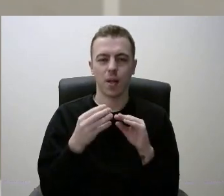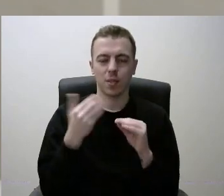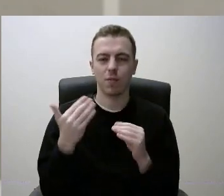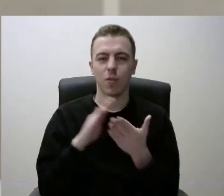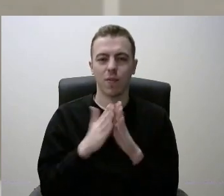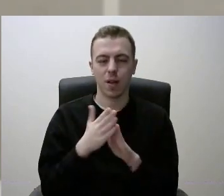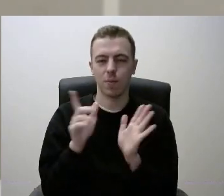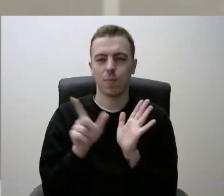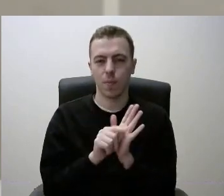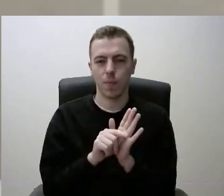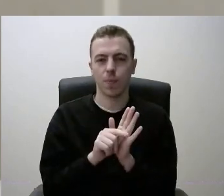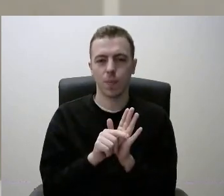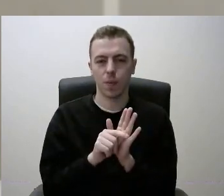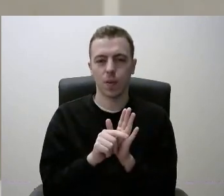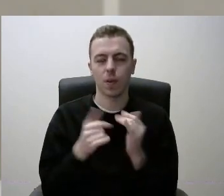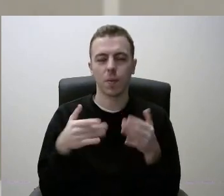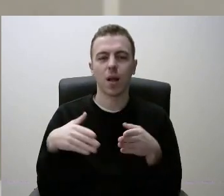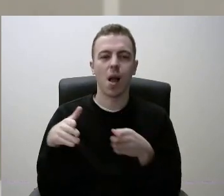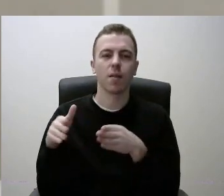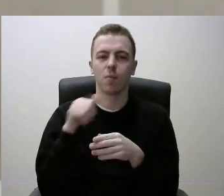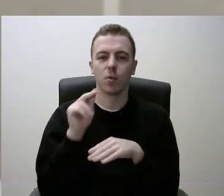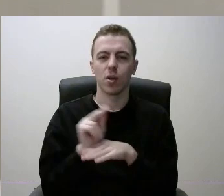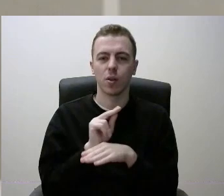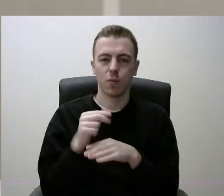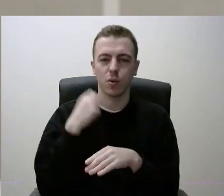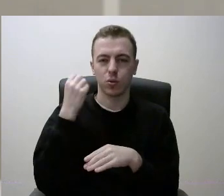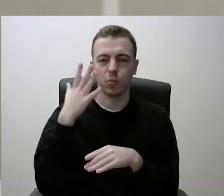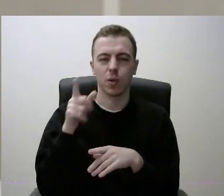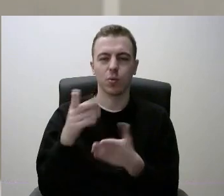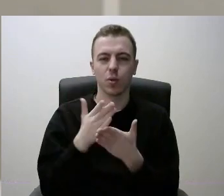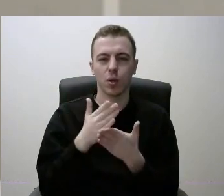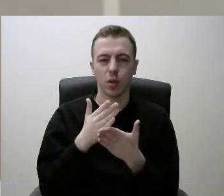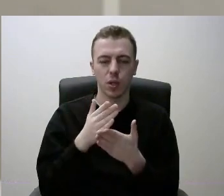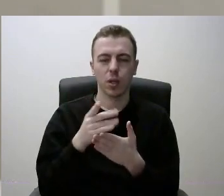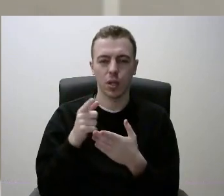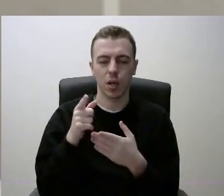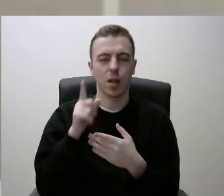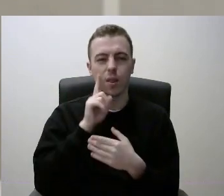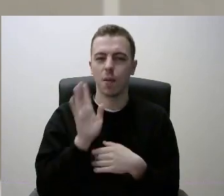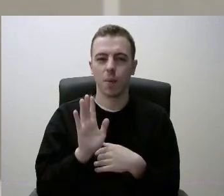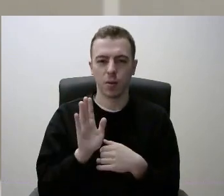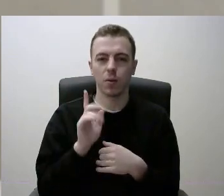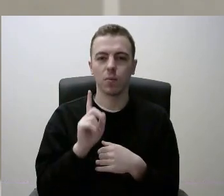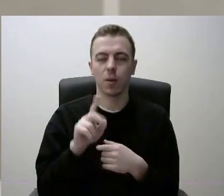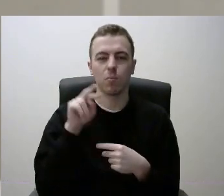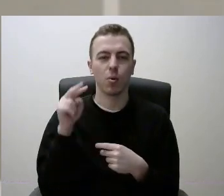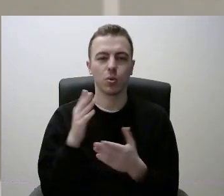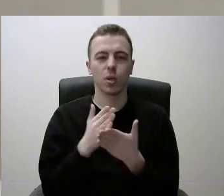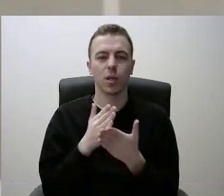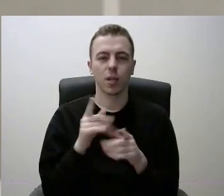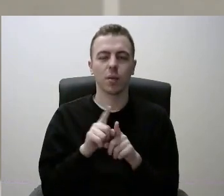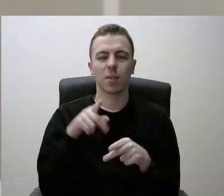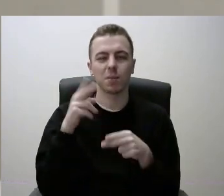yra kompleksinis dabar gatvės, sakykime, remontavimas, aš suprantu, sukeliantis tam tikrų nepatogumų. Tai yra požiūris ir yra tam tikrai